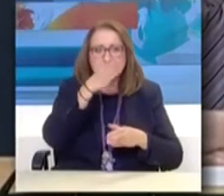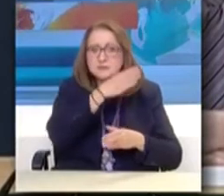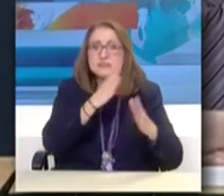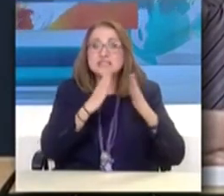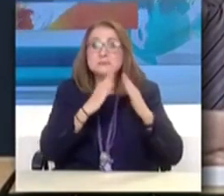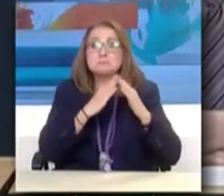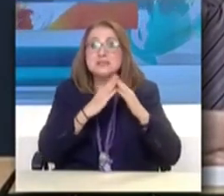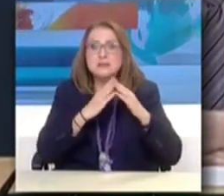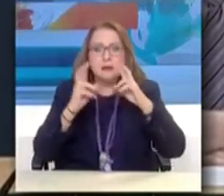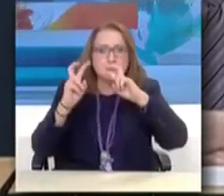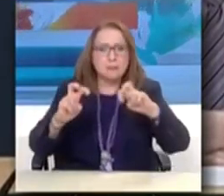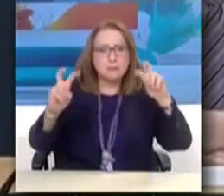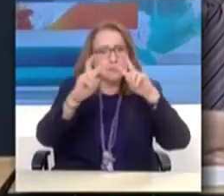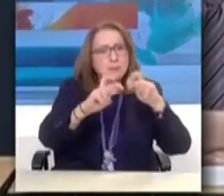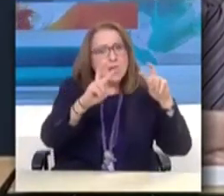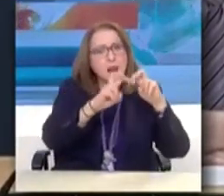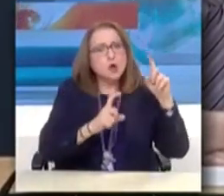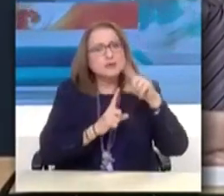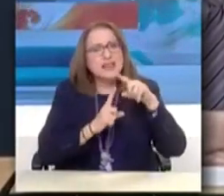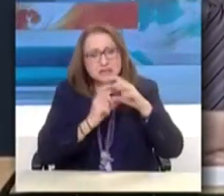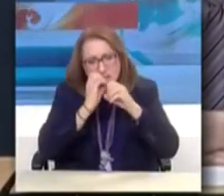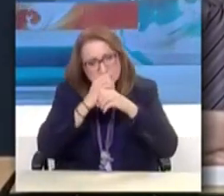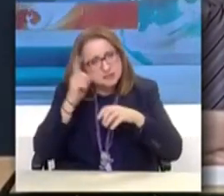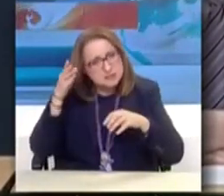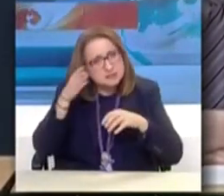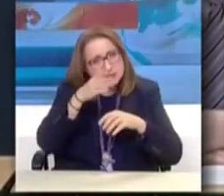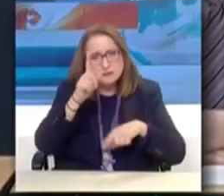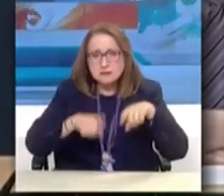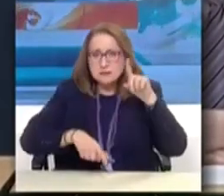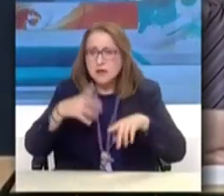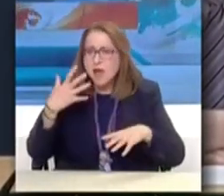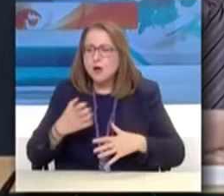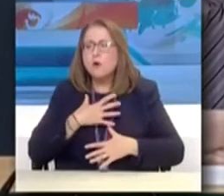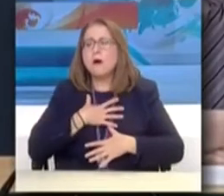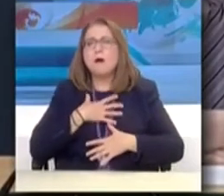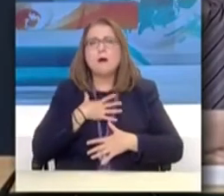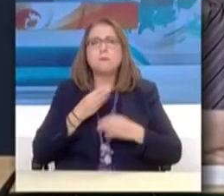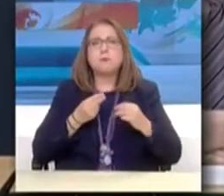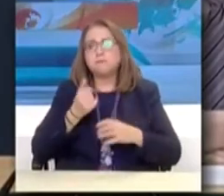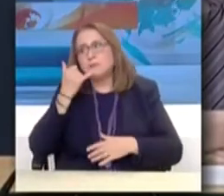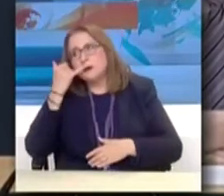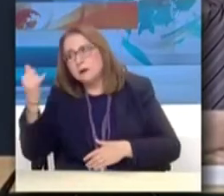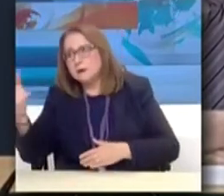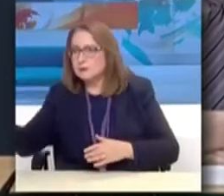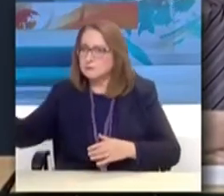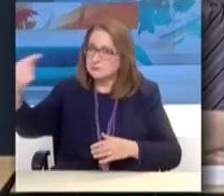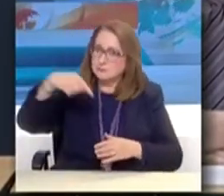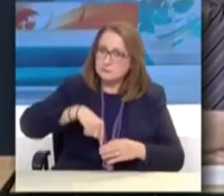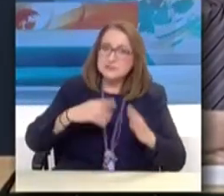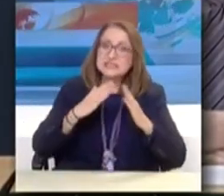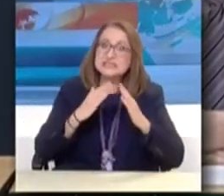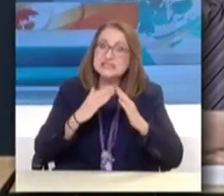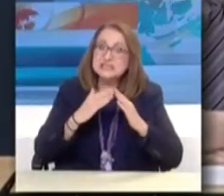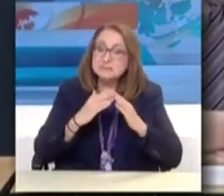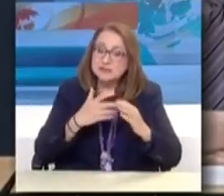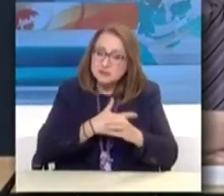θα γίνει με τα τεστ που έχουν να κάνουν με ανθρώπους που έχουν συμπτώματα. Θα είναι δηλαδή ο δειγματοληπτικός έλεγχος καθαρά